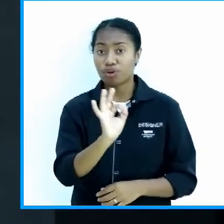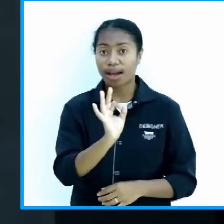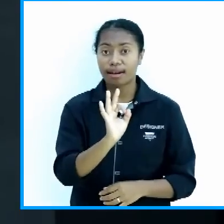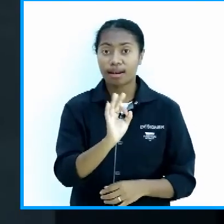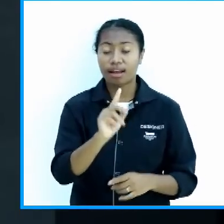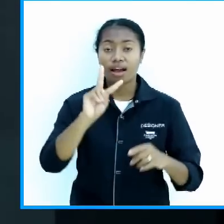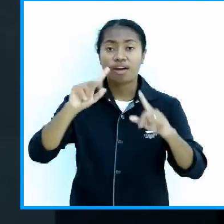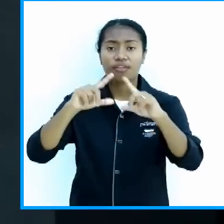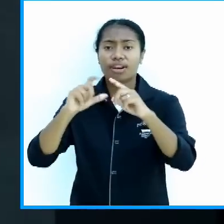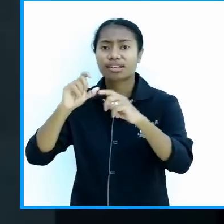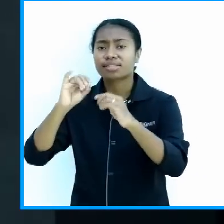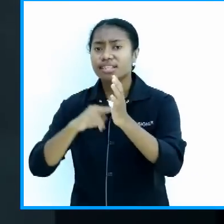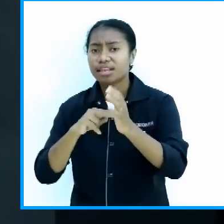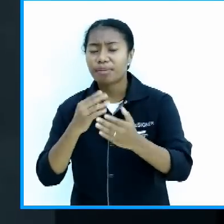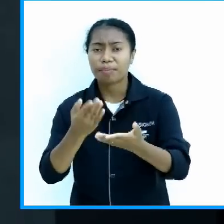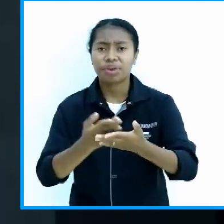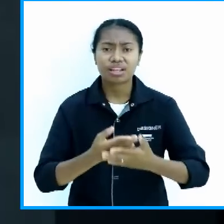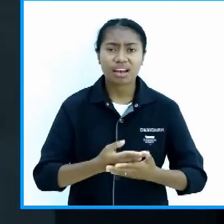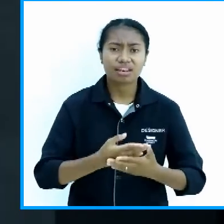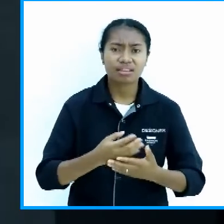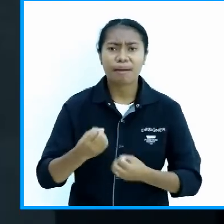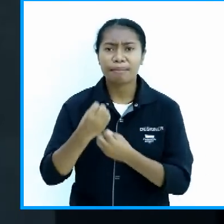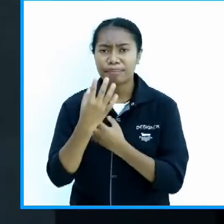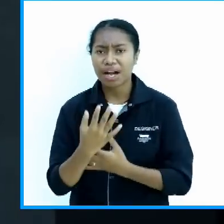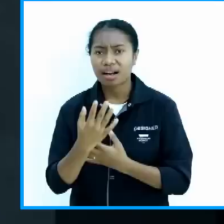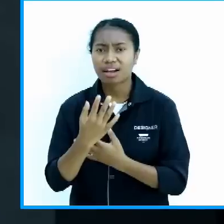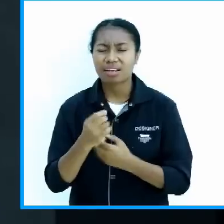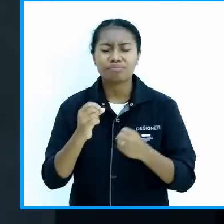dampak begitu besar sampai dia hanya kalah dari air bersih.